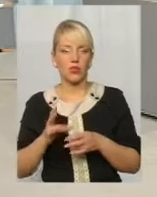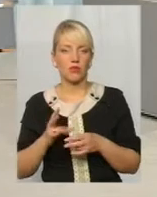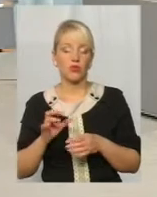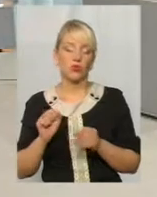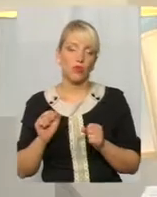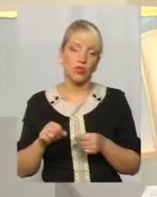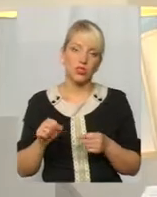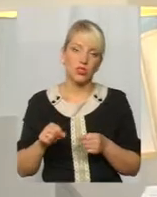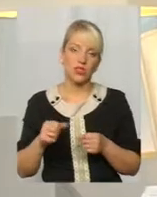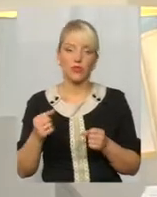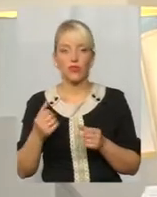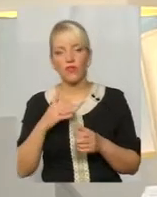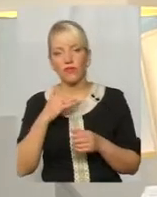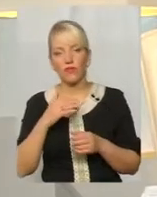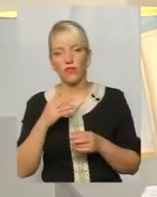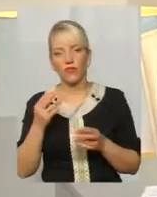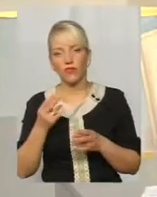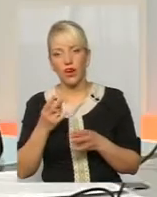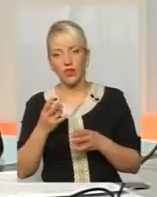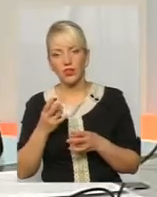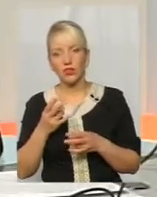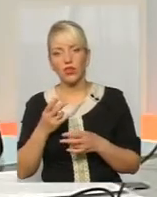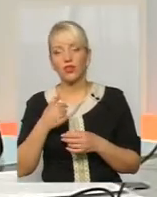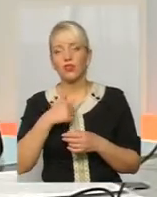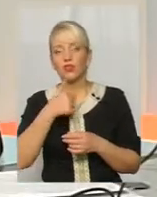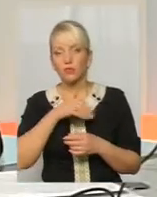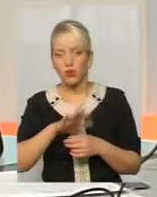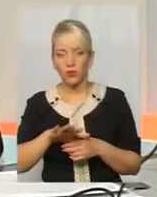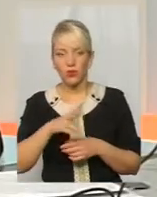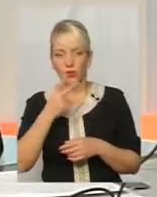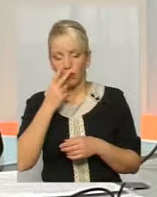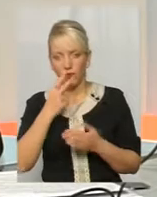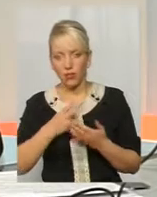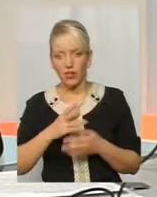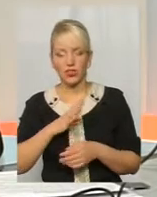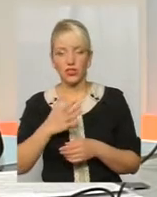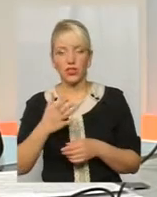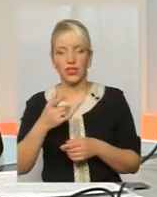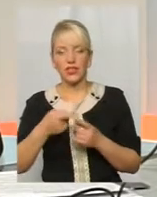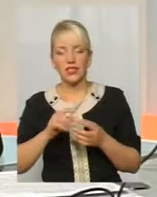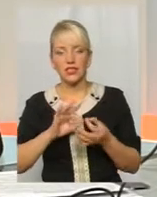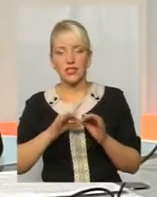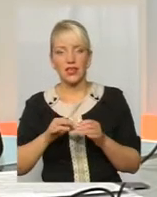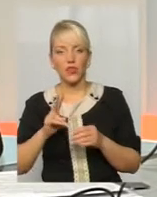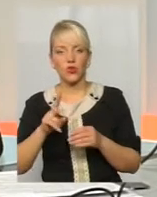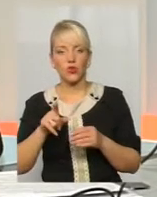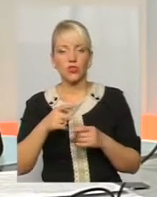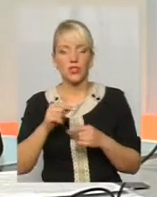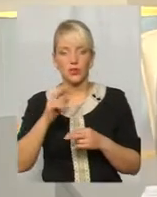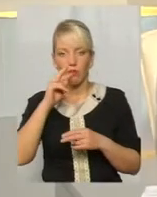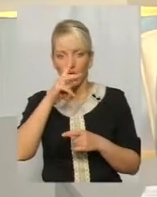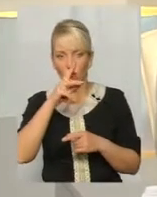можливо, варто, ну, спробували, ну, побачили, ну, це все складно, поставив, десь хтось щось